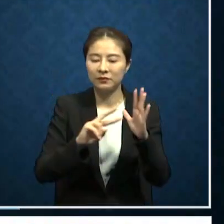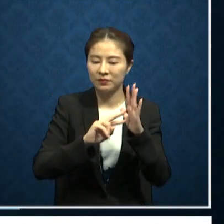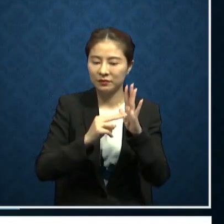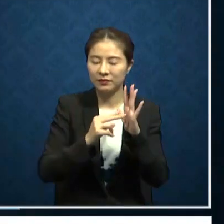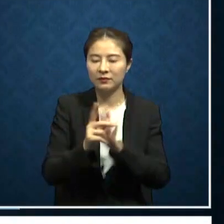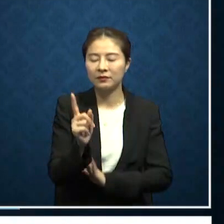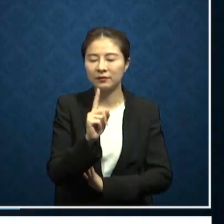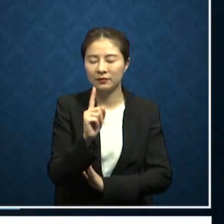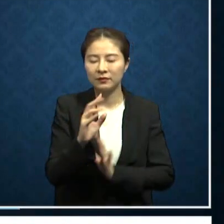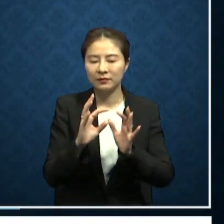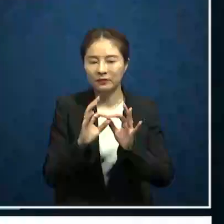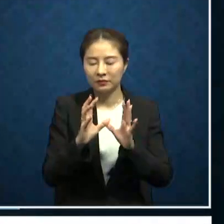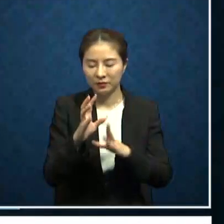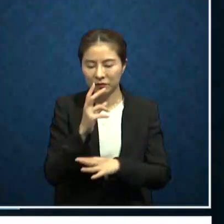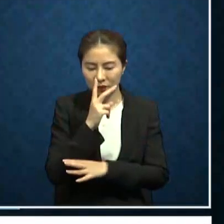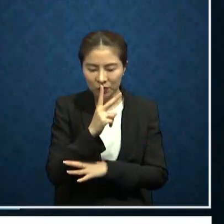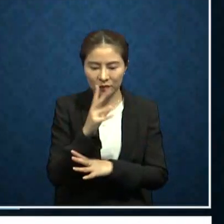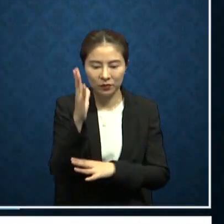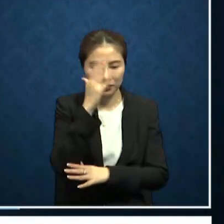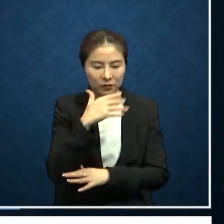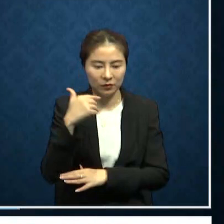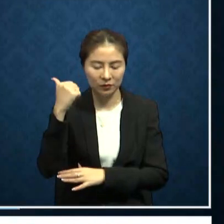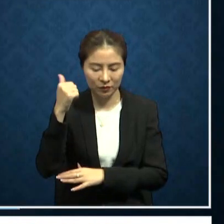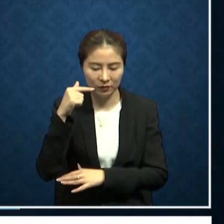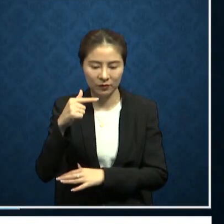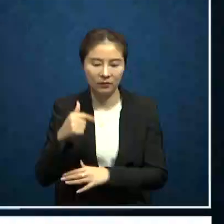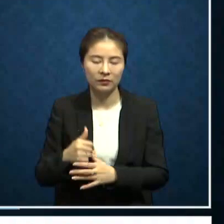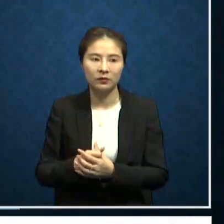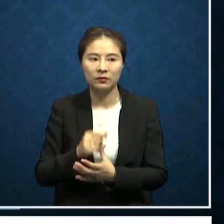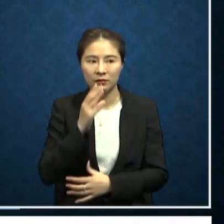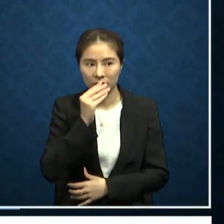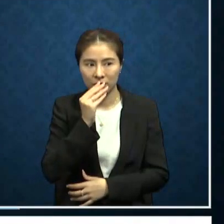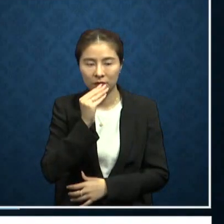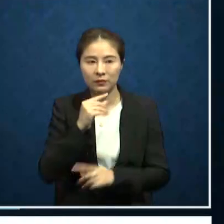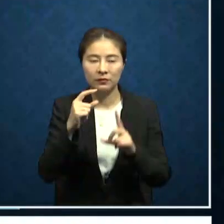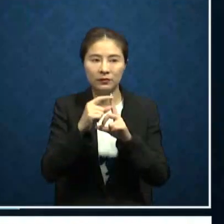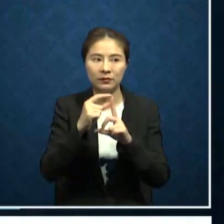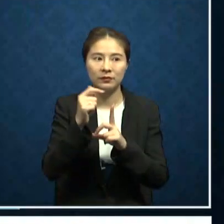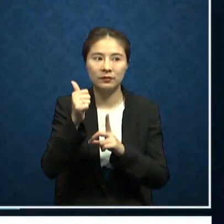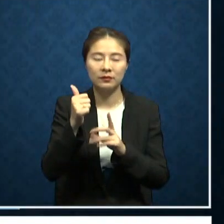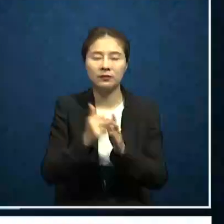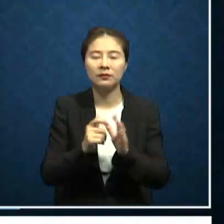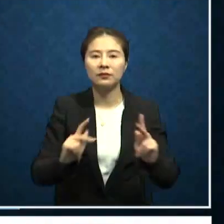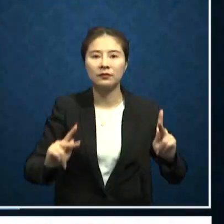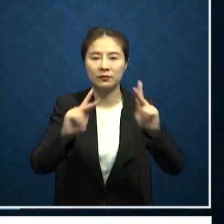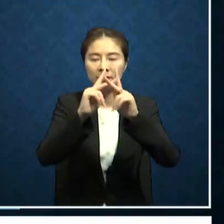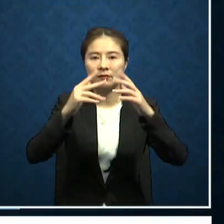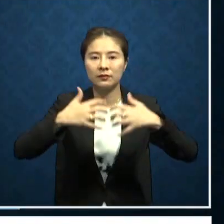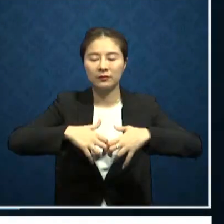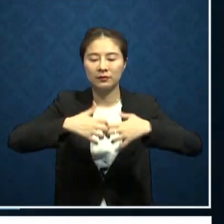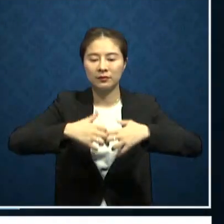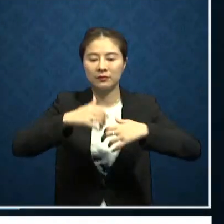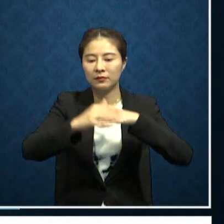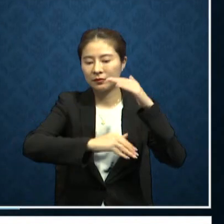สิ่งที่เป็นทั้งรูปธรรมที่จับต้องได้แล้วก็นำธรรมที่จับต้องไม่ได้นะคะกระทรวงอุตสาหกรรมเองค่ะมีการส่งเสริมการพัฒนา